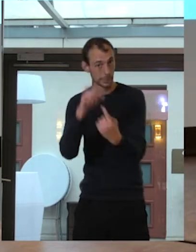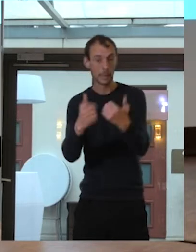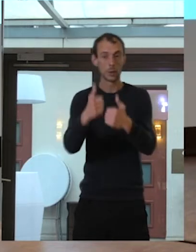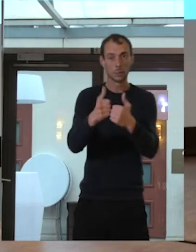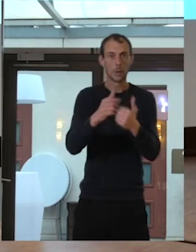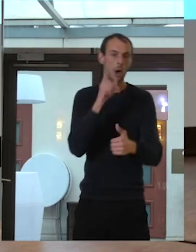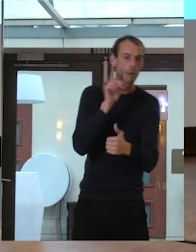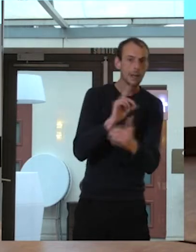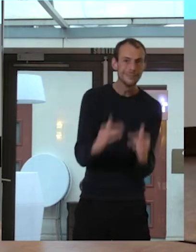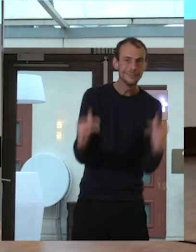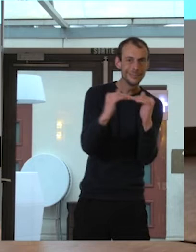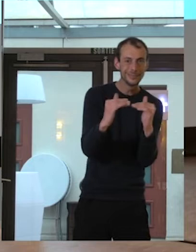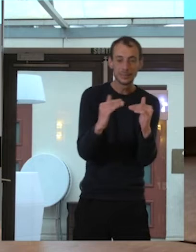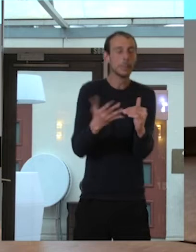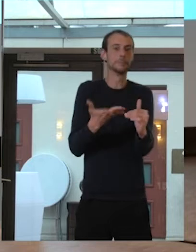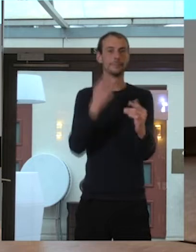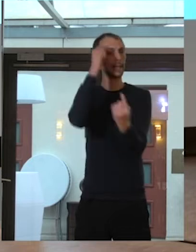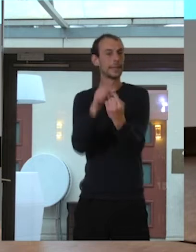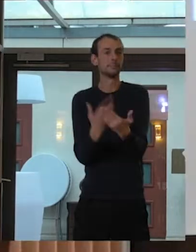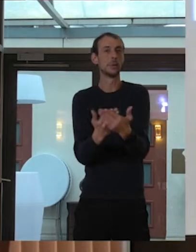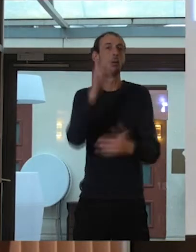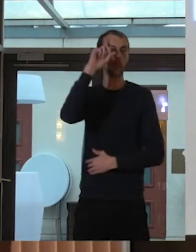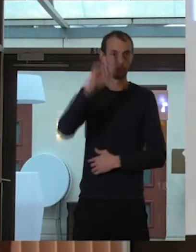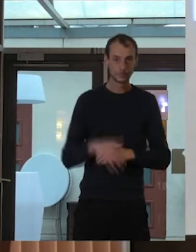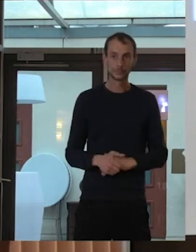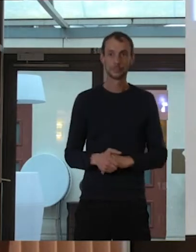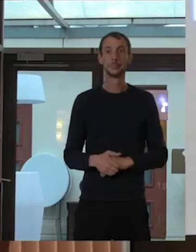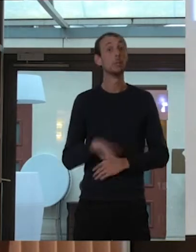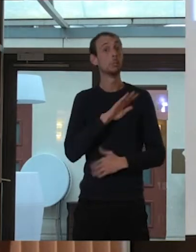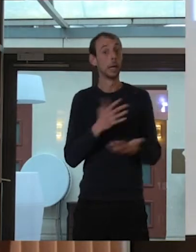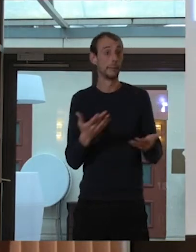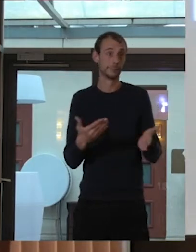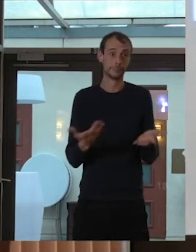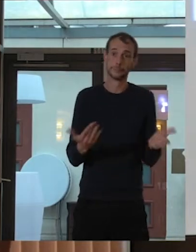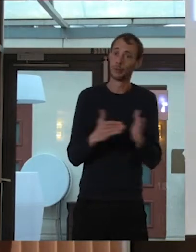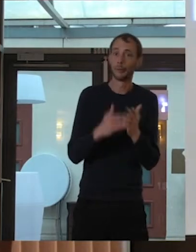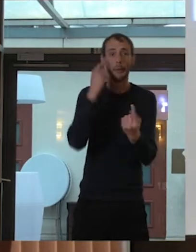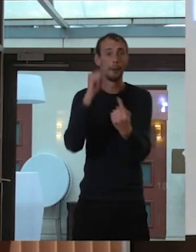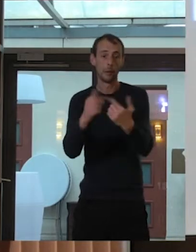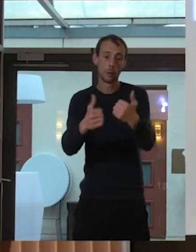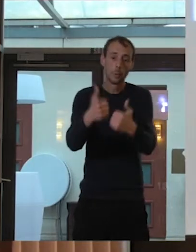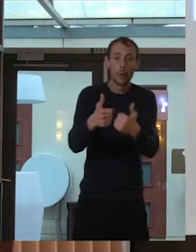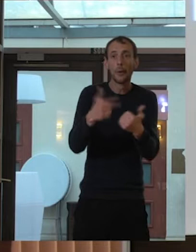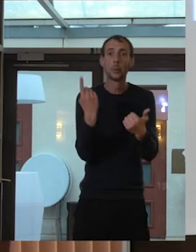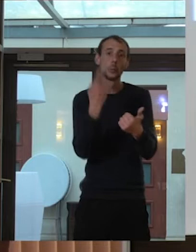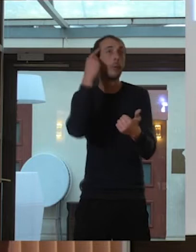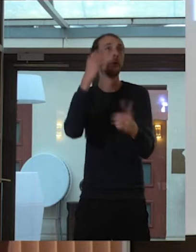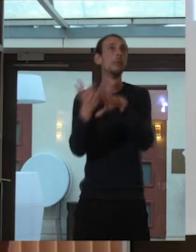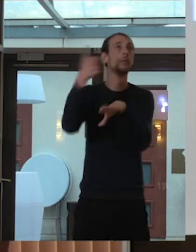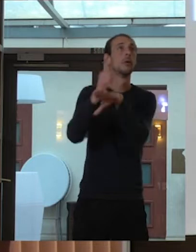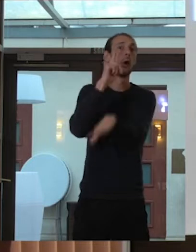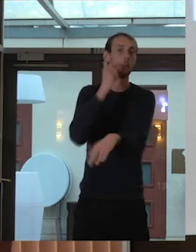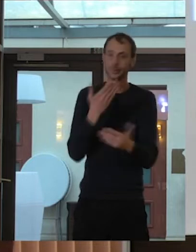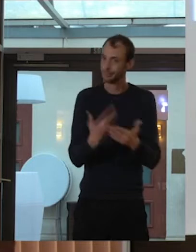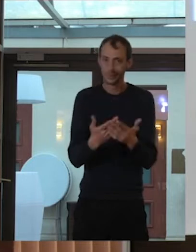Pourquoi ? Parce que c'est un milieu qui reste encore associé à la virilité, vecteur de stéréotypes et d'inégalités, mais